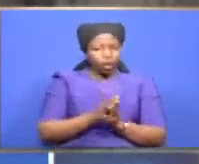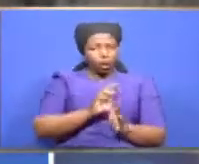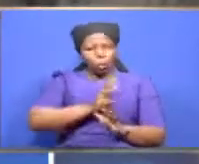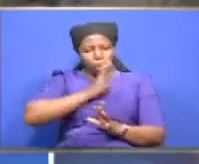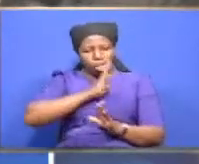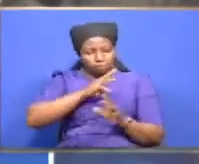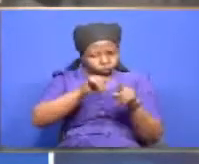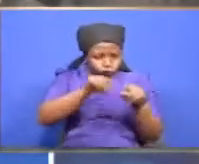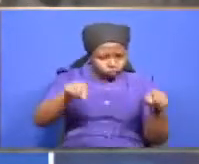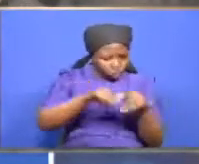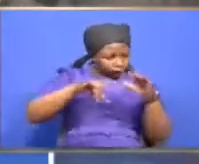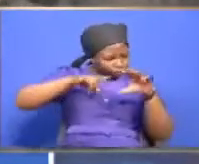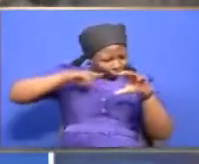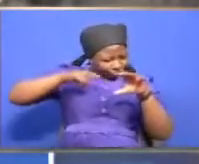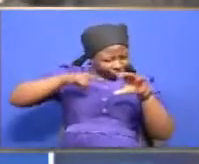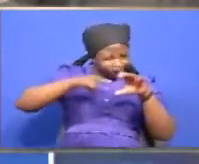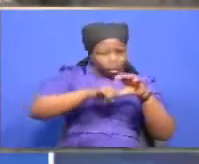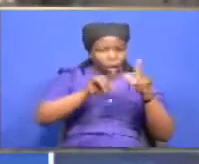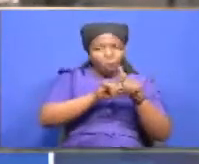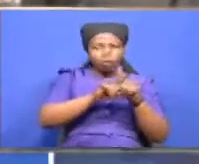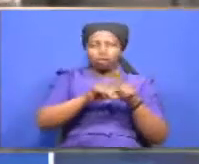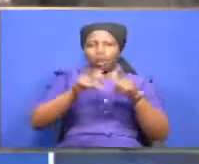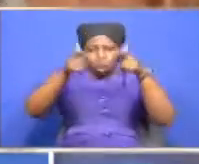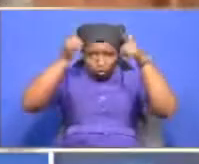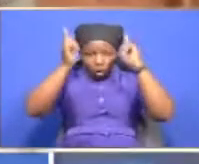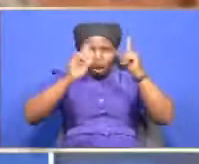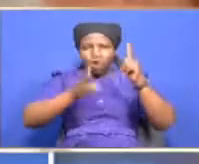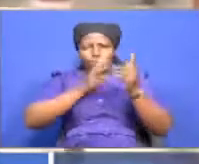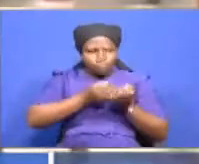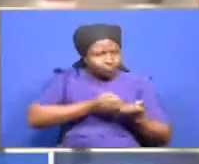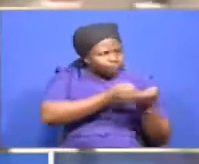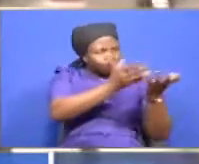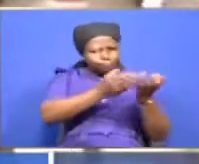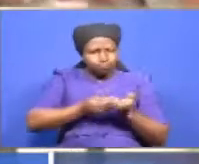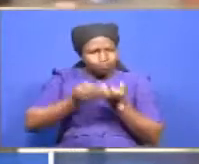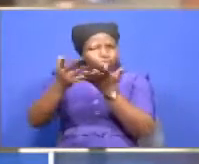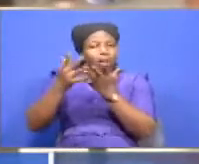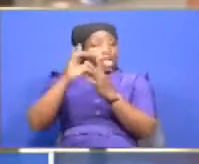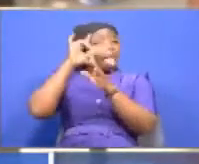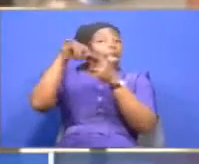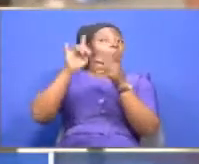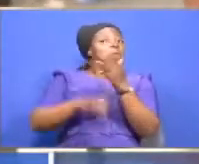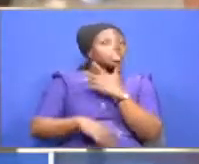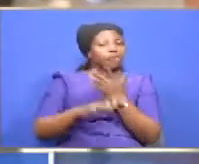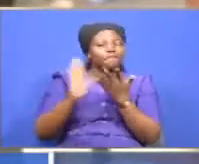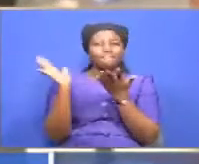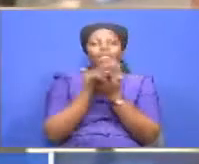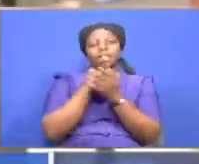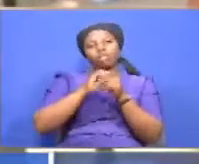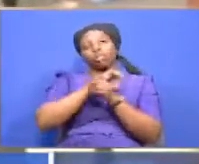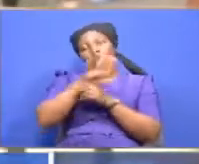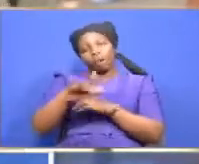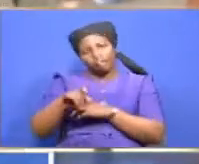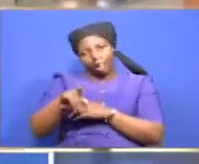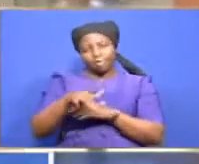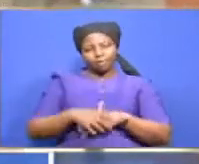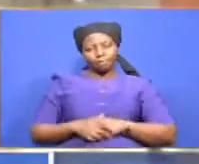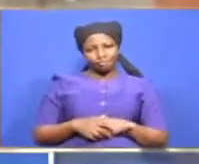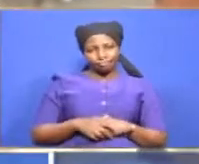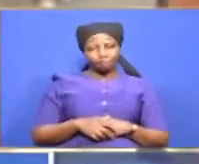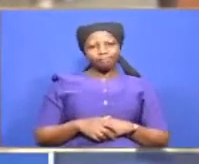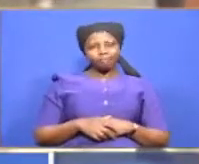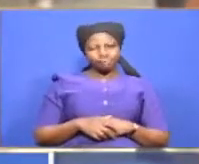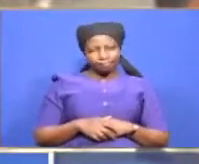maji kwa malori katika juhudi zake za kukabiliana na ugonjwa wa COVID-19. Kaimu katibu wa kaunti hiyo Bosco Ole